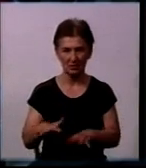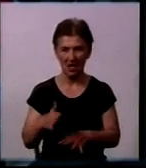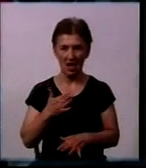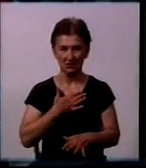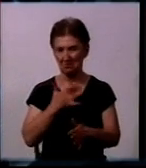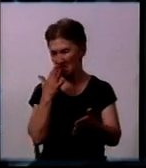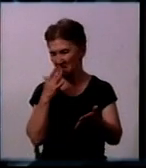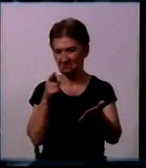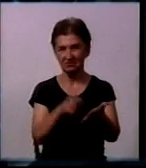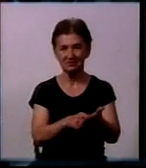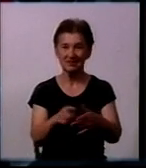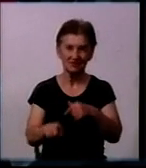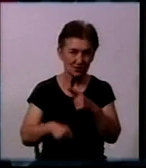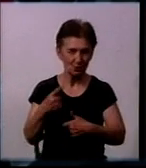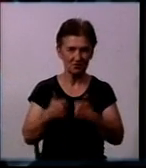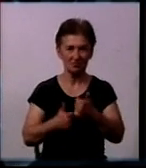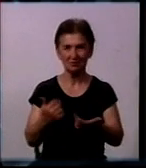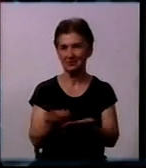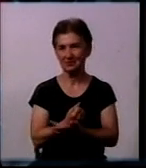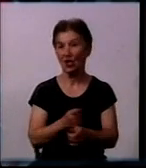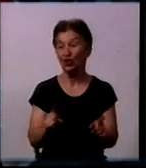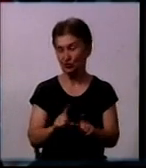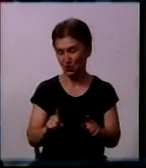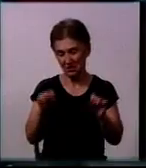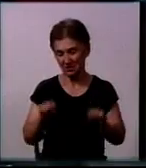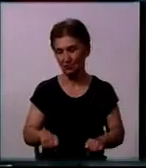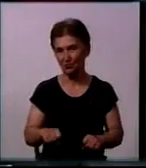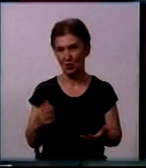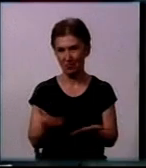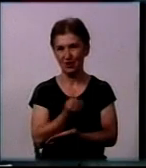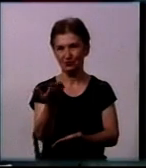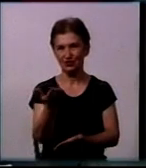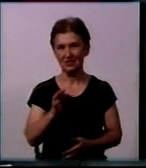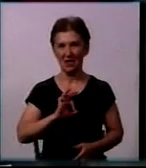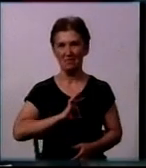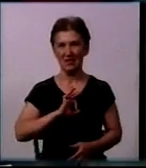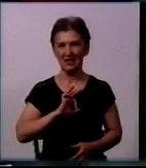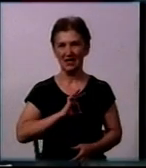мету і наступний сезон показав, що ми щось можемо. І у нас з'явилися медалі.